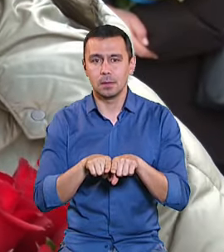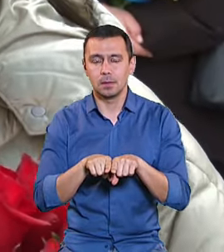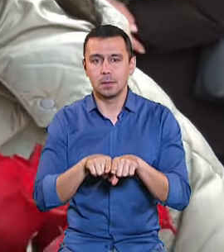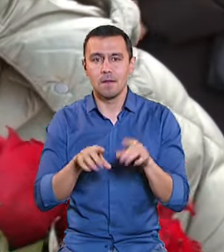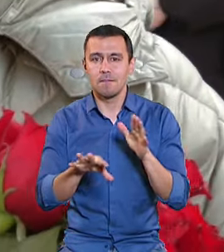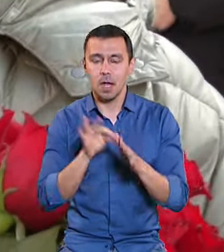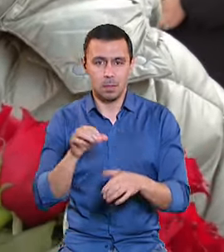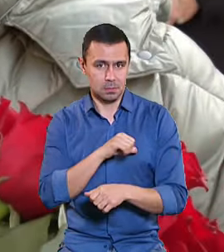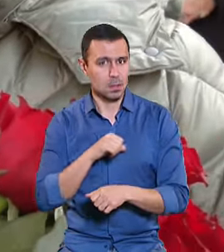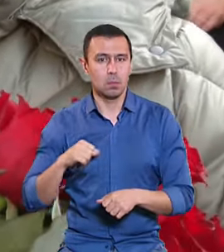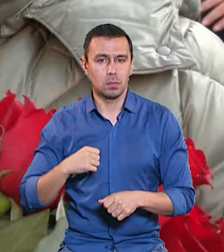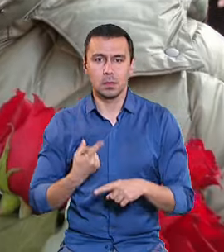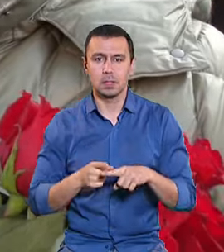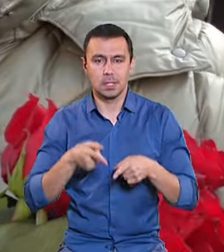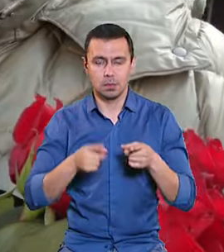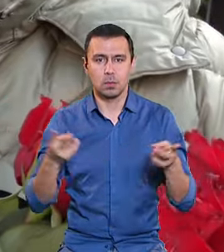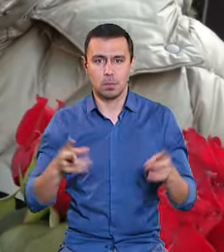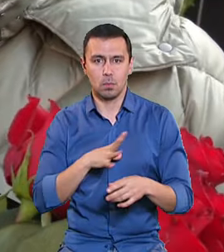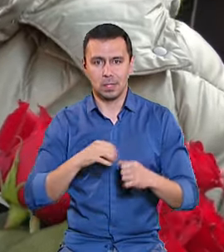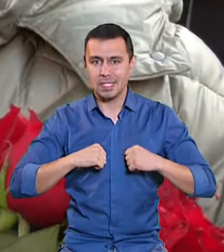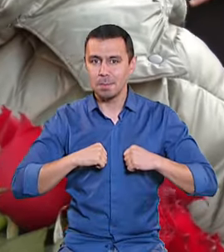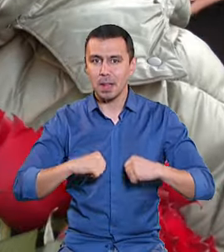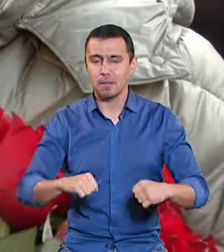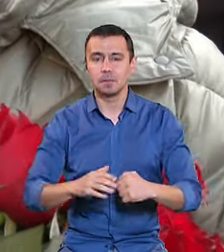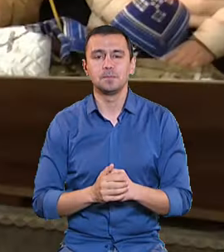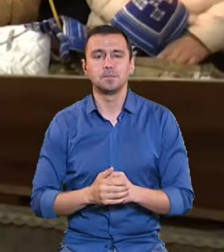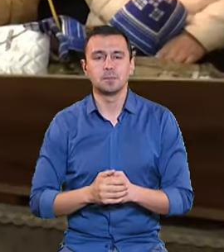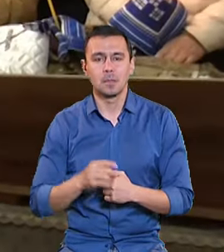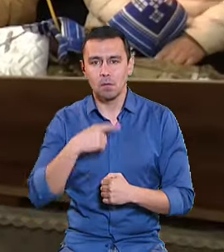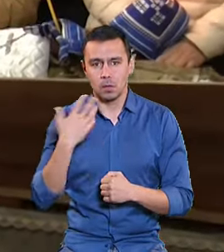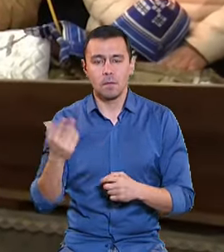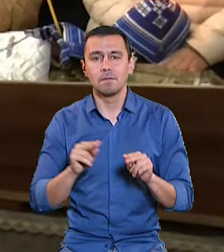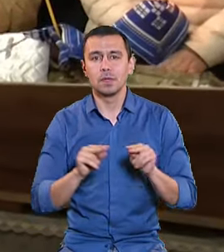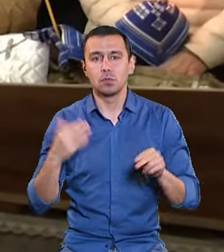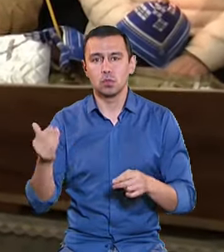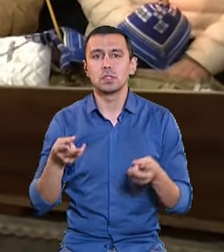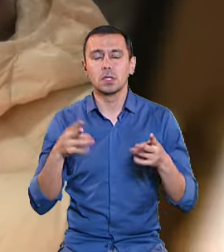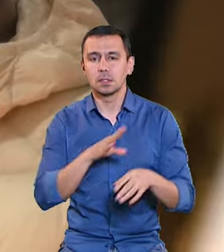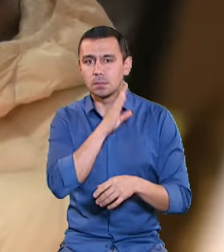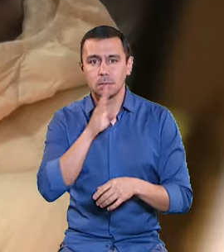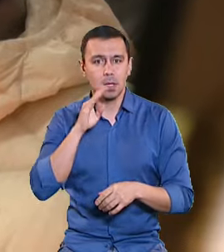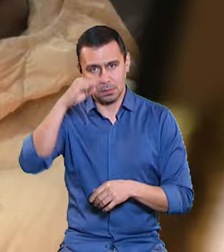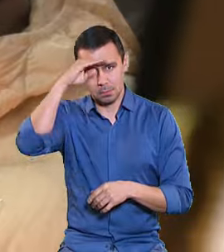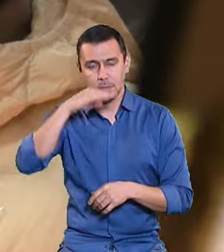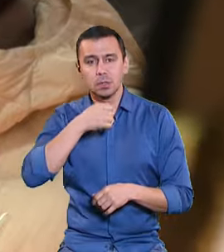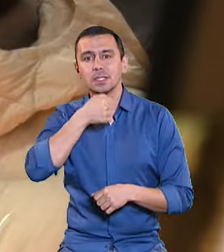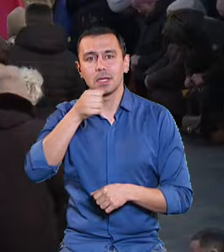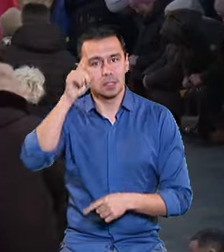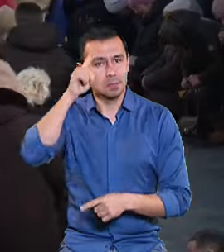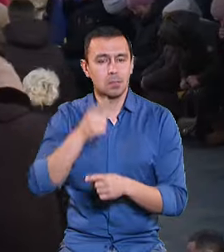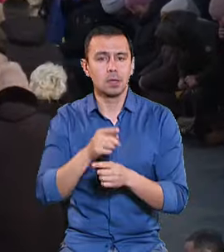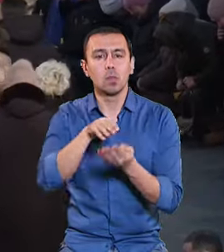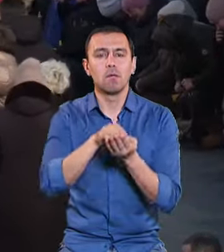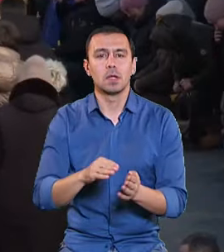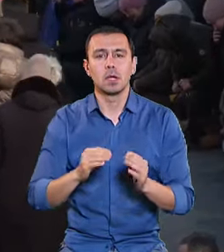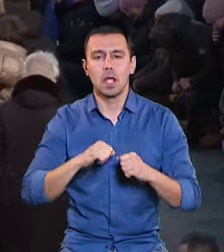вибір добровільно, це дійсно треба бути сміливим. За словами учительки, у Владислава залишилася мати, батько та старший брат. Поховали героя